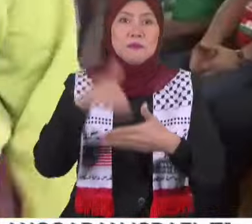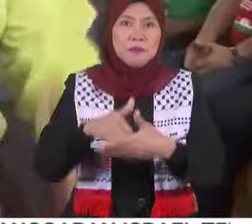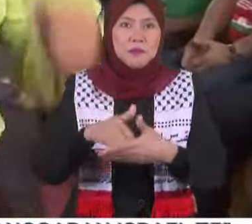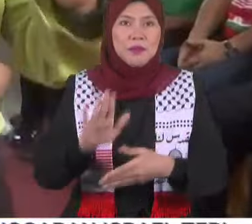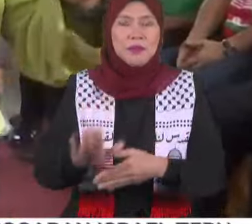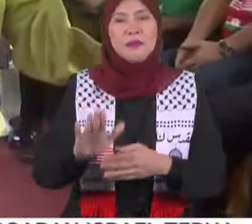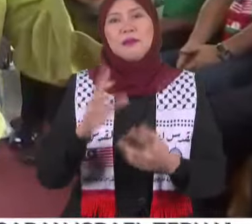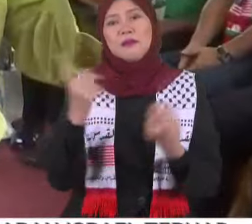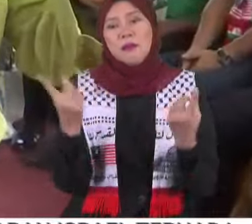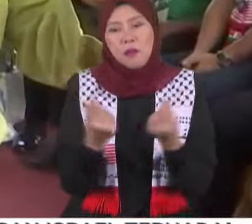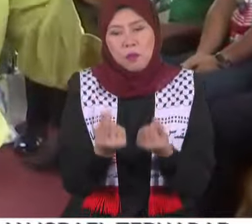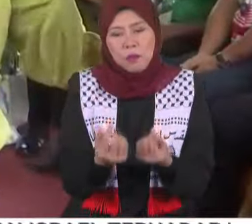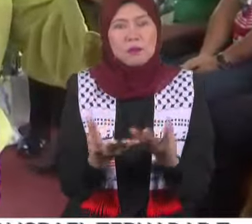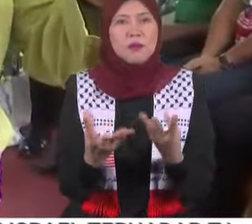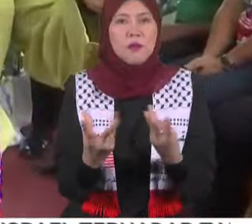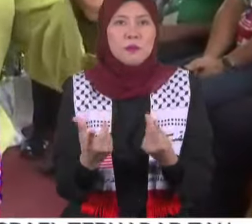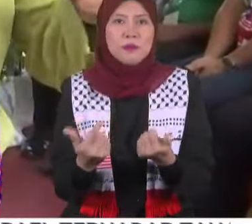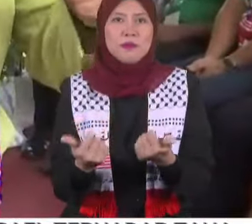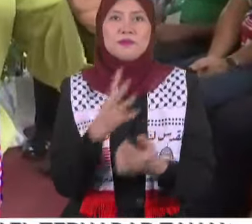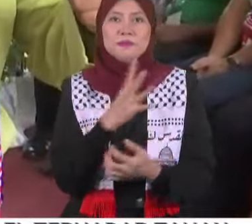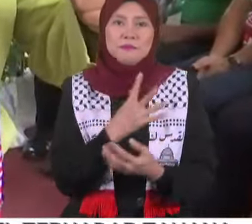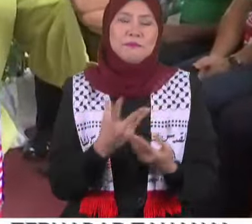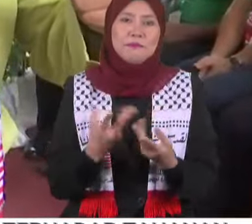dan melaungkan slogan parti.